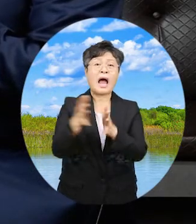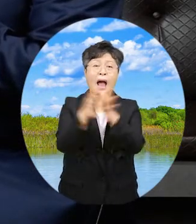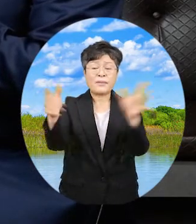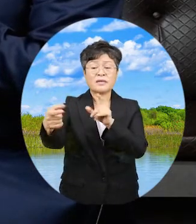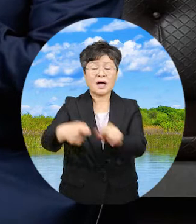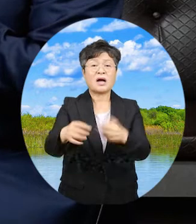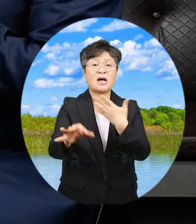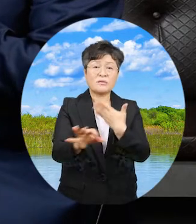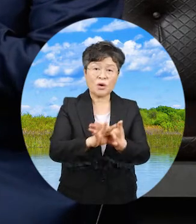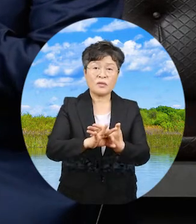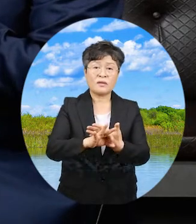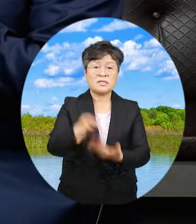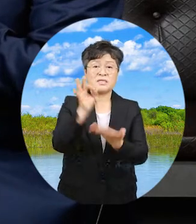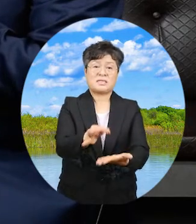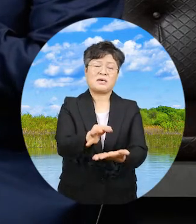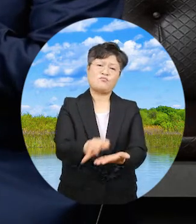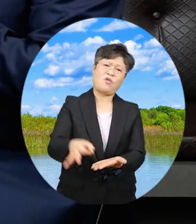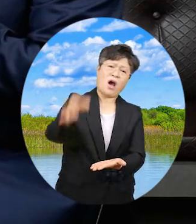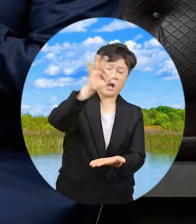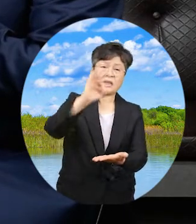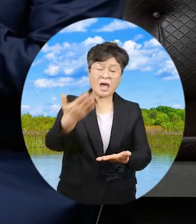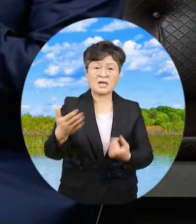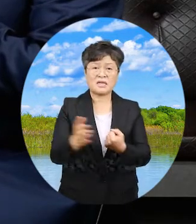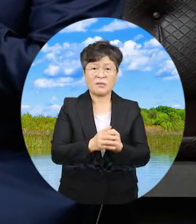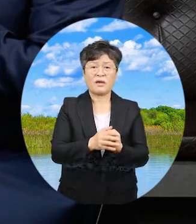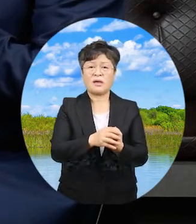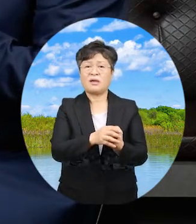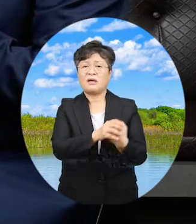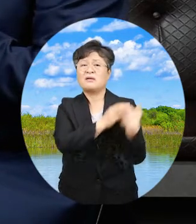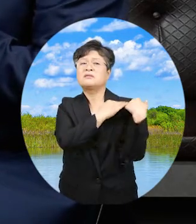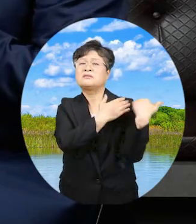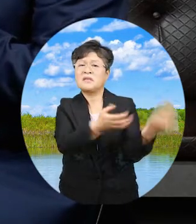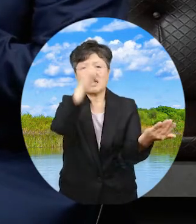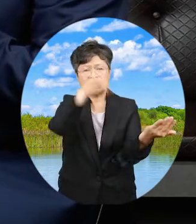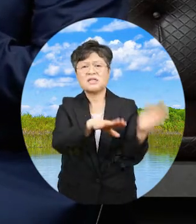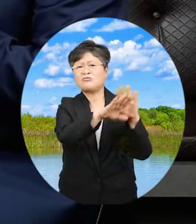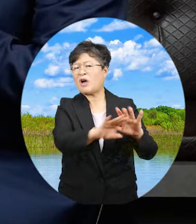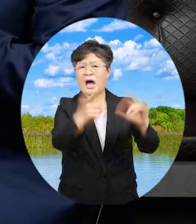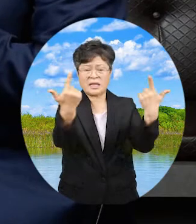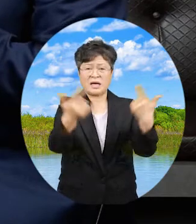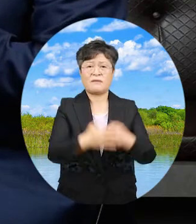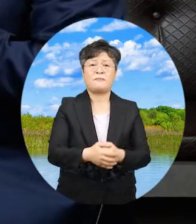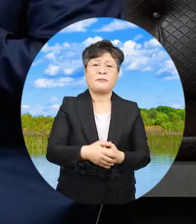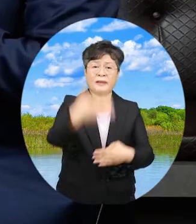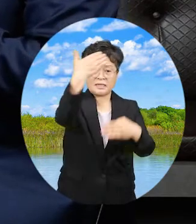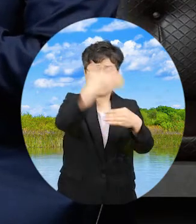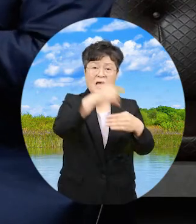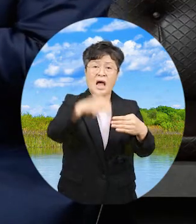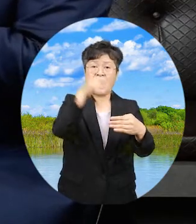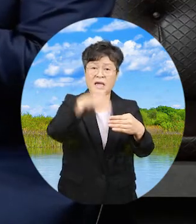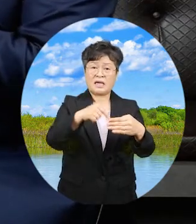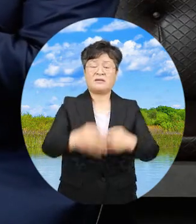증대하더라도 자연의 관점에서 생태계의 다양성은 떨어진다. 이런 거거든요. 그럴 수 있고. 그런 측면에서 아쉬움이 있고